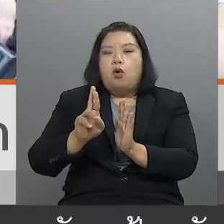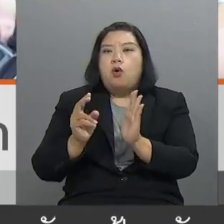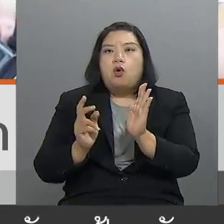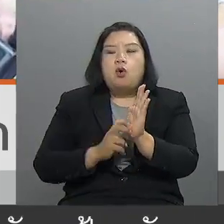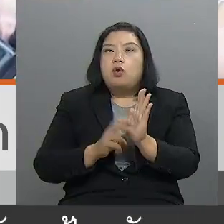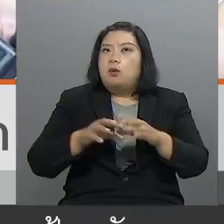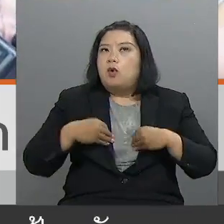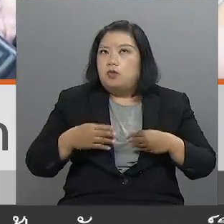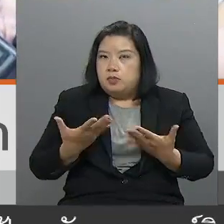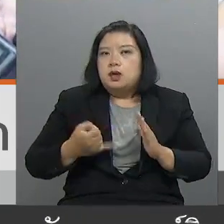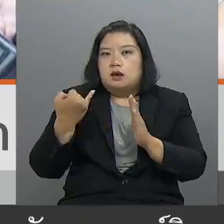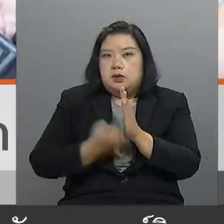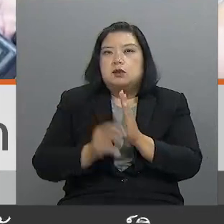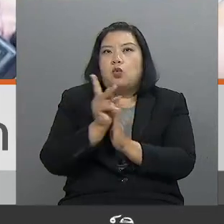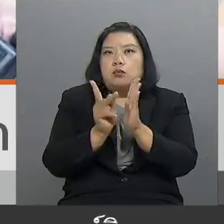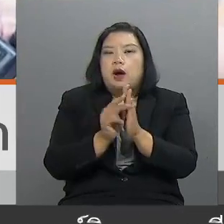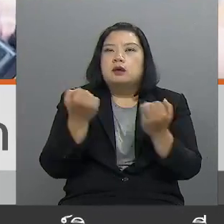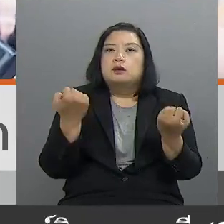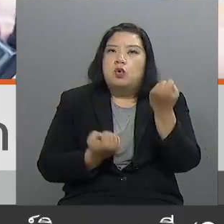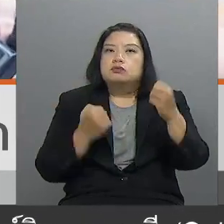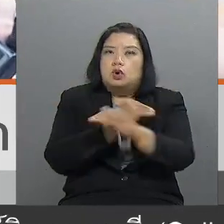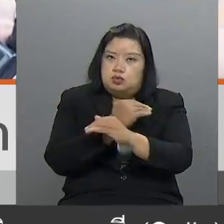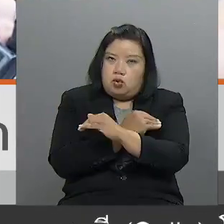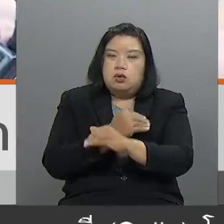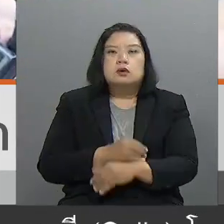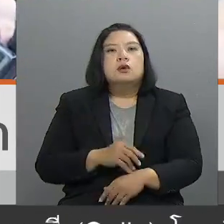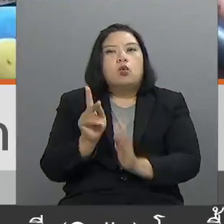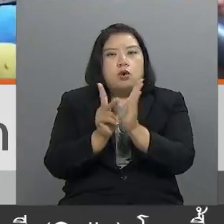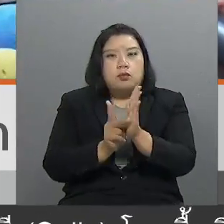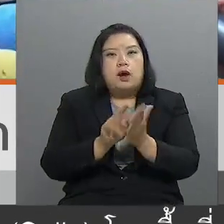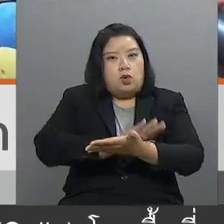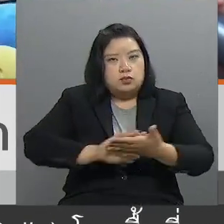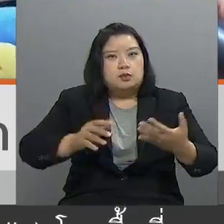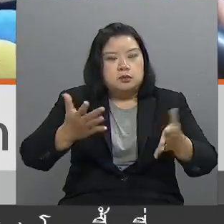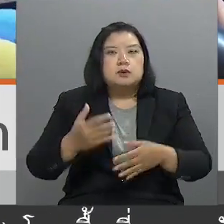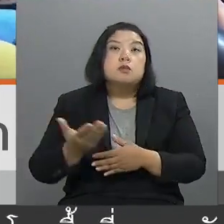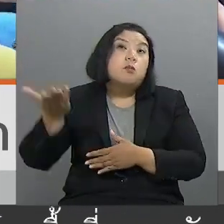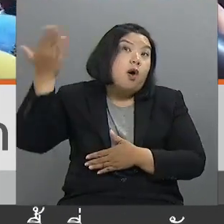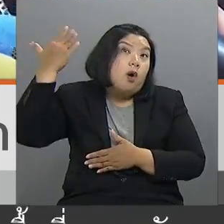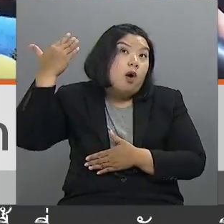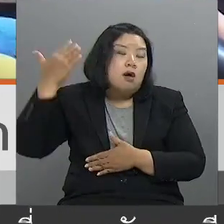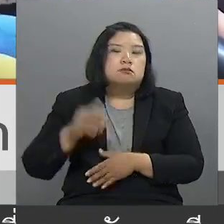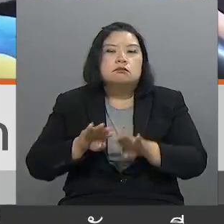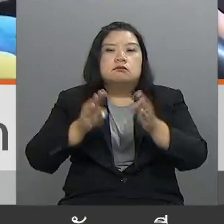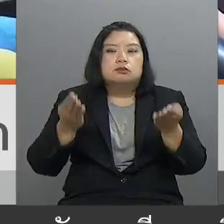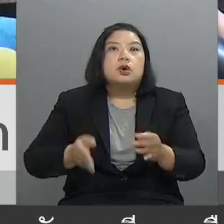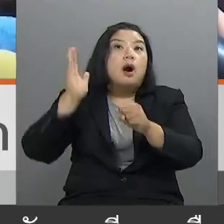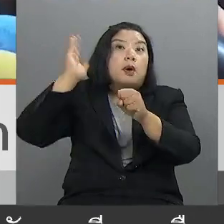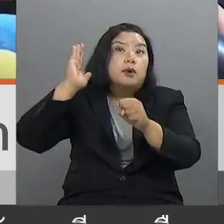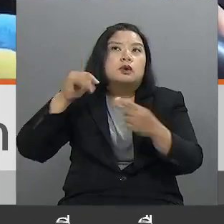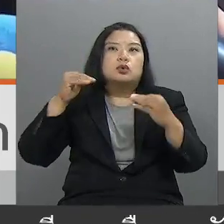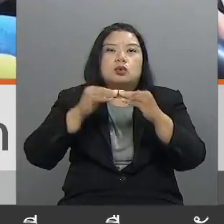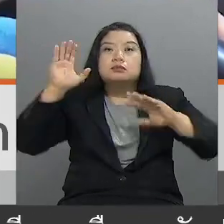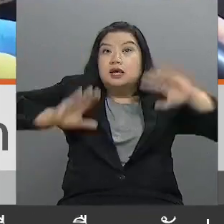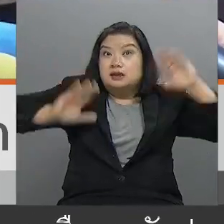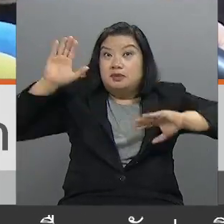พรบความสะอาดและพรบควบคุมโรคกรณีที่ขึ้นเวทีปราศรัยที่บริเวณอนุสาวรีย์ประชาธิปไตยเมื่อวัน